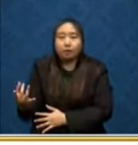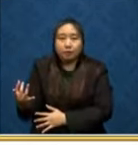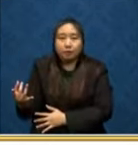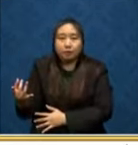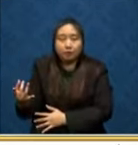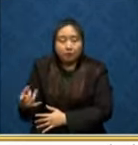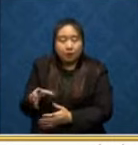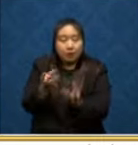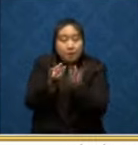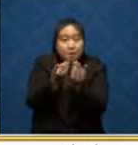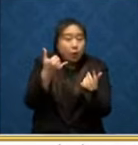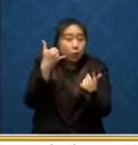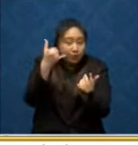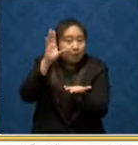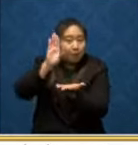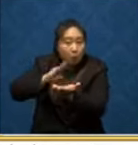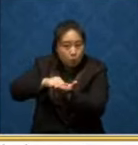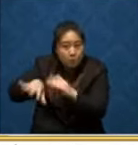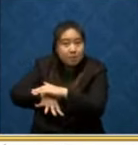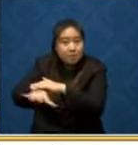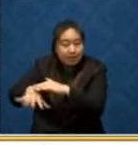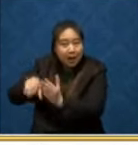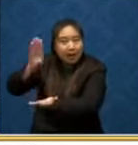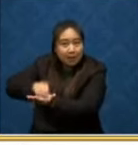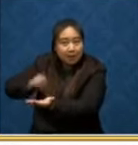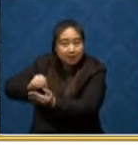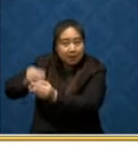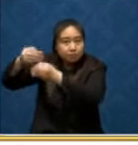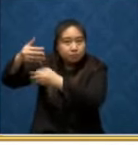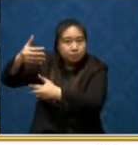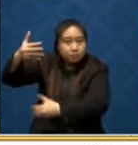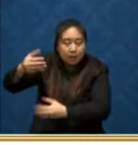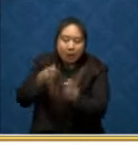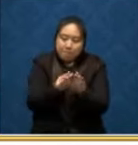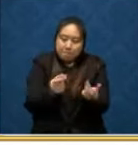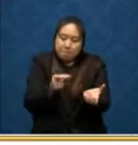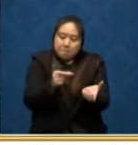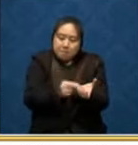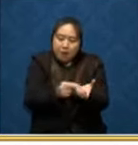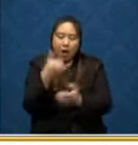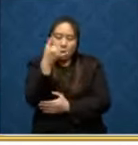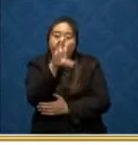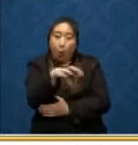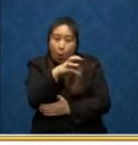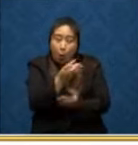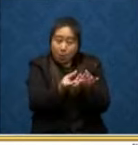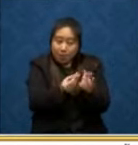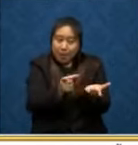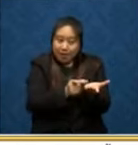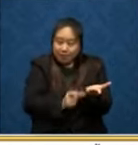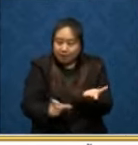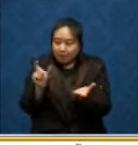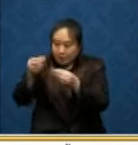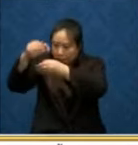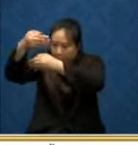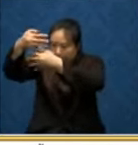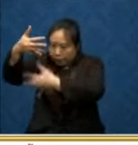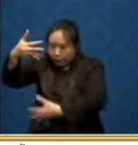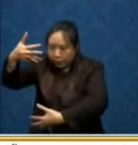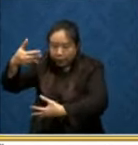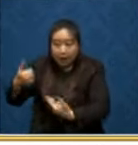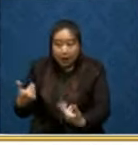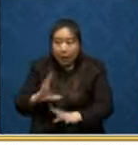ฐานข้อมูลเบอร์โทรฐานข้อมูลเจ้าของเบอร์ที่เป็นแก๊ง CallCenterให้แชร์ข้อมูลระหว่างกันกับ